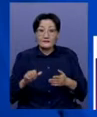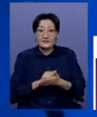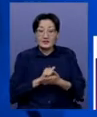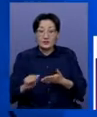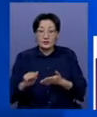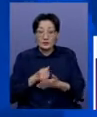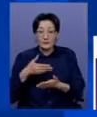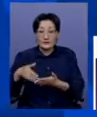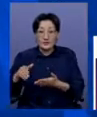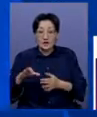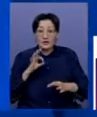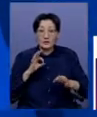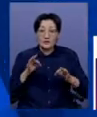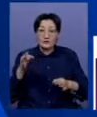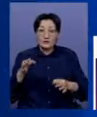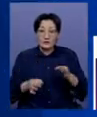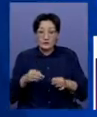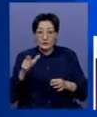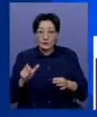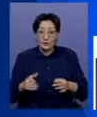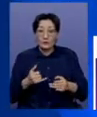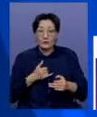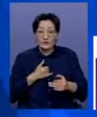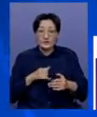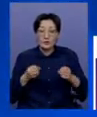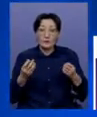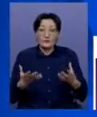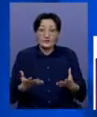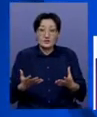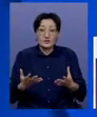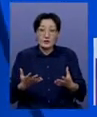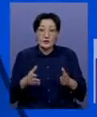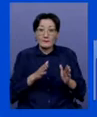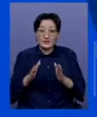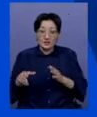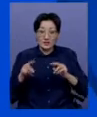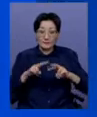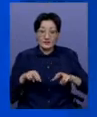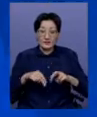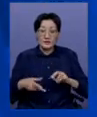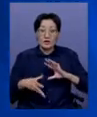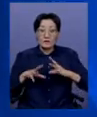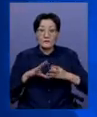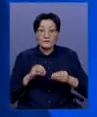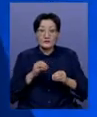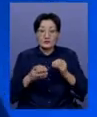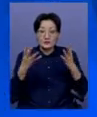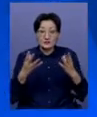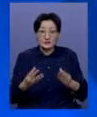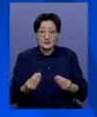В суде нам судья все время говорит, что у нас упрощенный порядок рассмотрения, всего 10